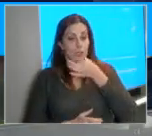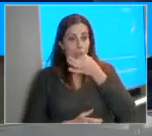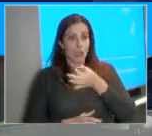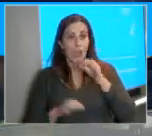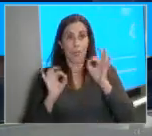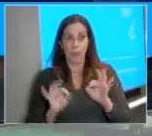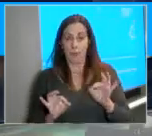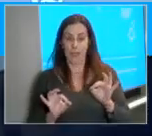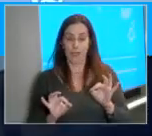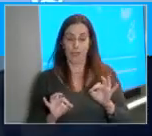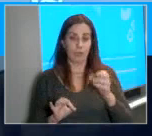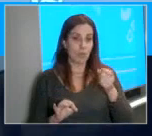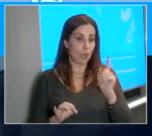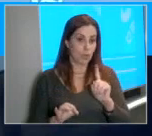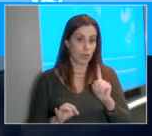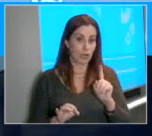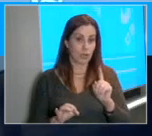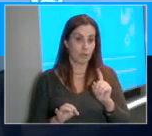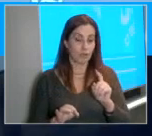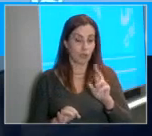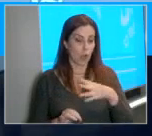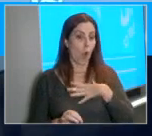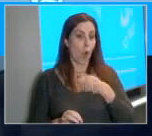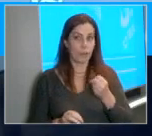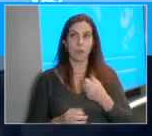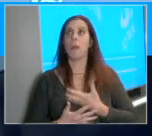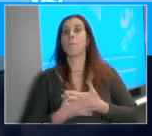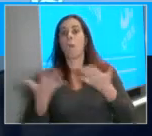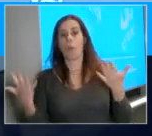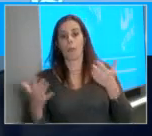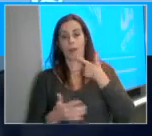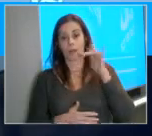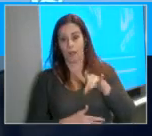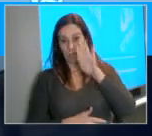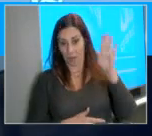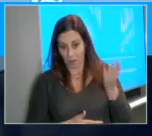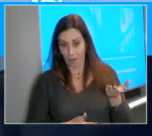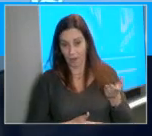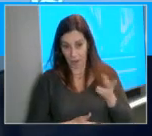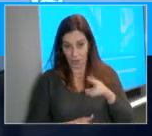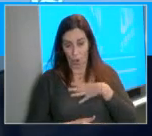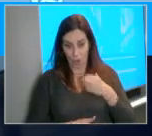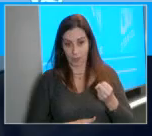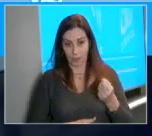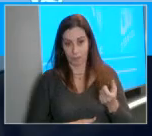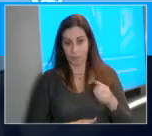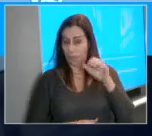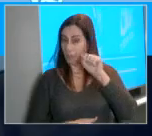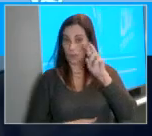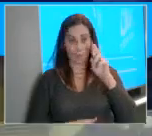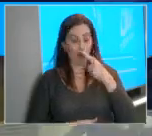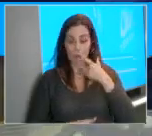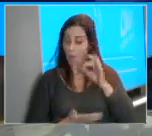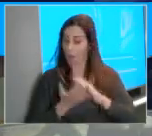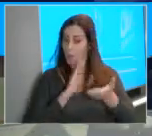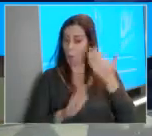השאלה באמת, אם יש מישהו שיעז בפומבי לצאת ולקרוא תיגר, זה נשמע. לא, גדעון סער כבר כתב אני